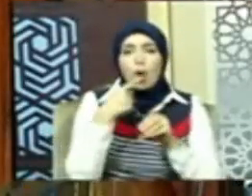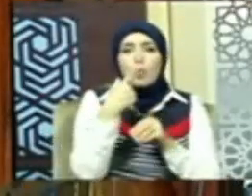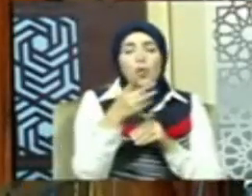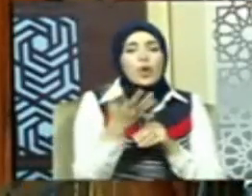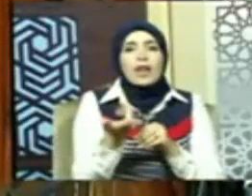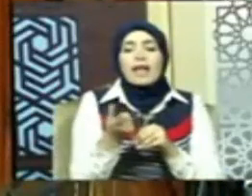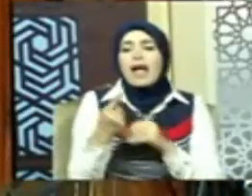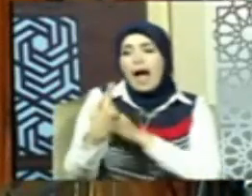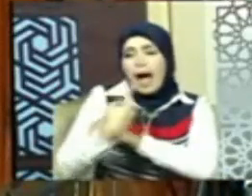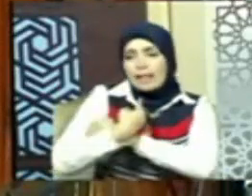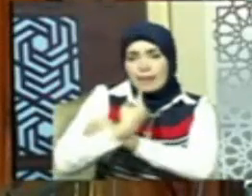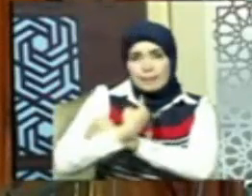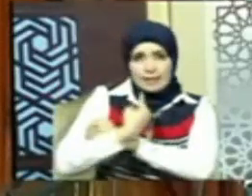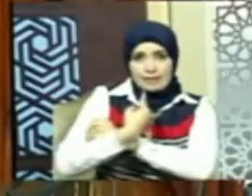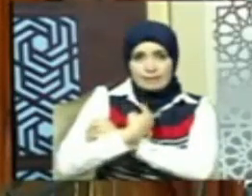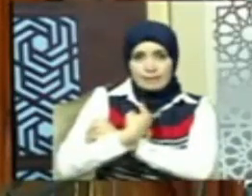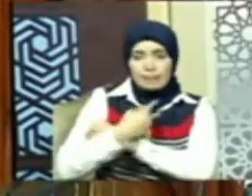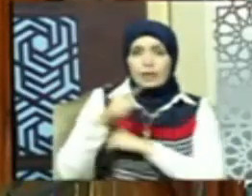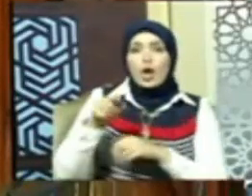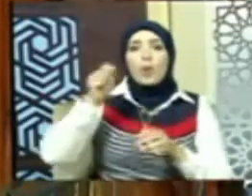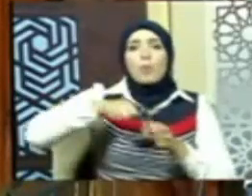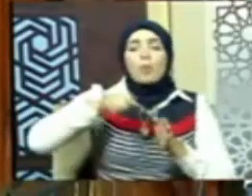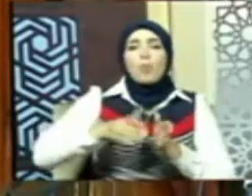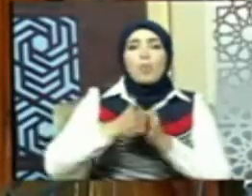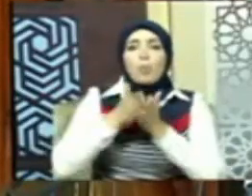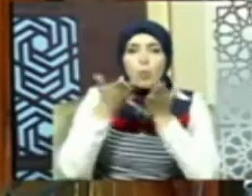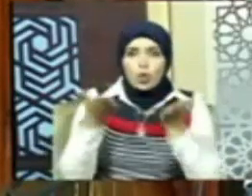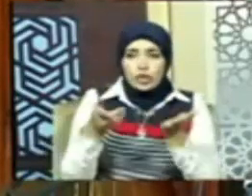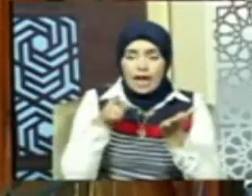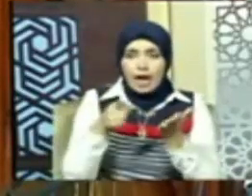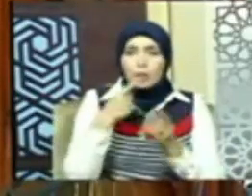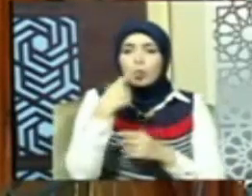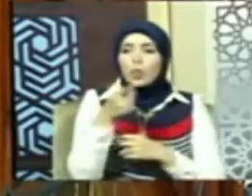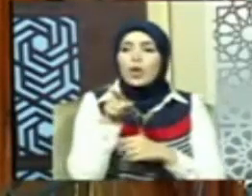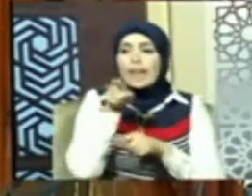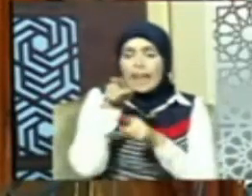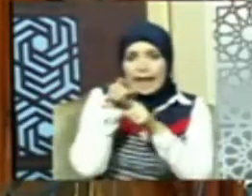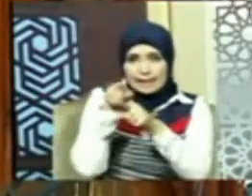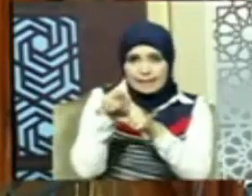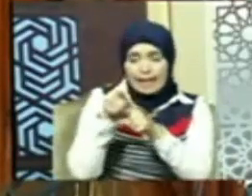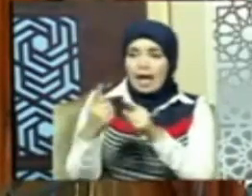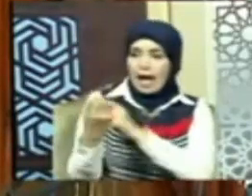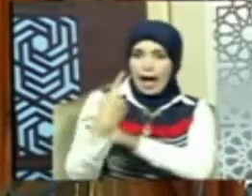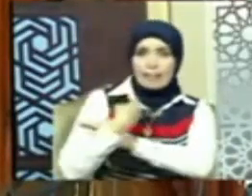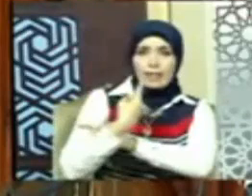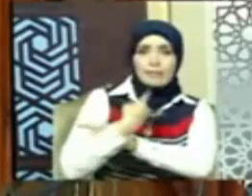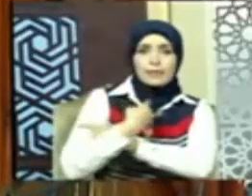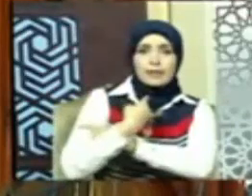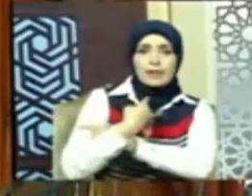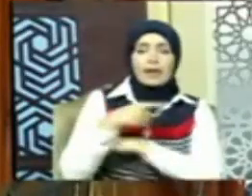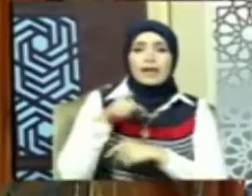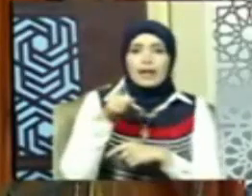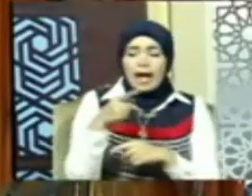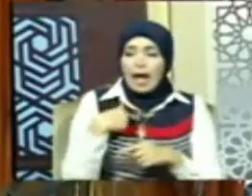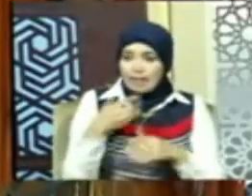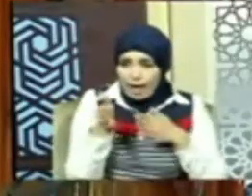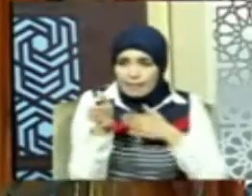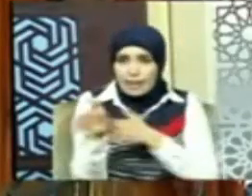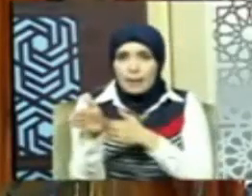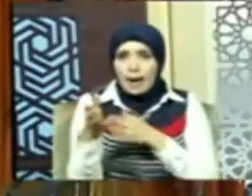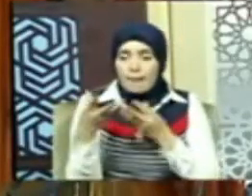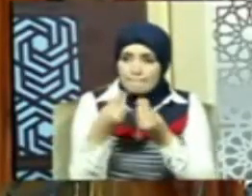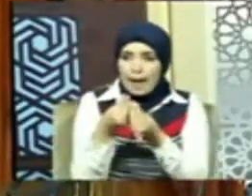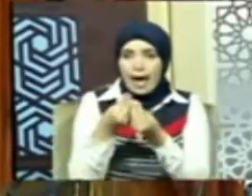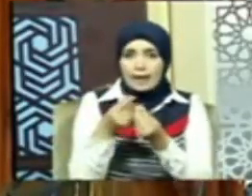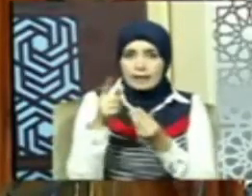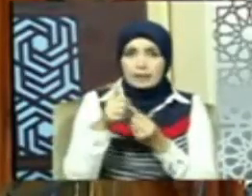سيدنا موسى قد جاء لطلب العلم لكنه لم يقل تعلمني علما، قال: هل أتبعك على